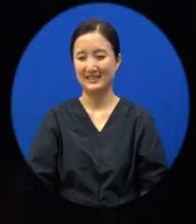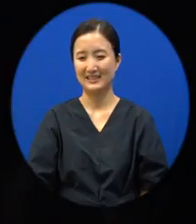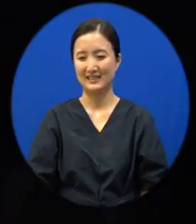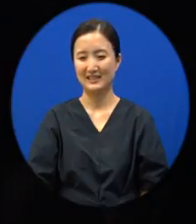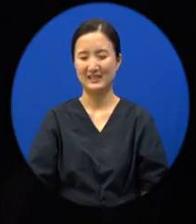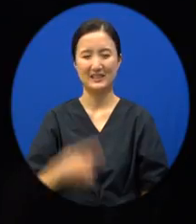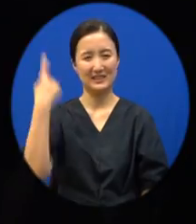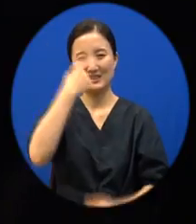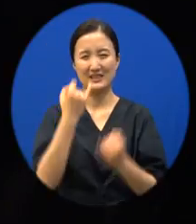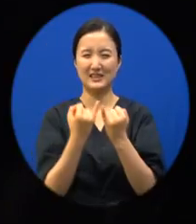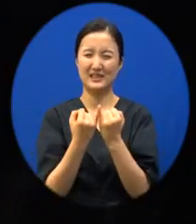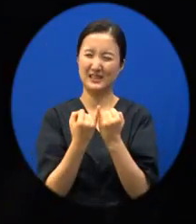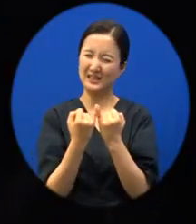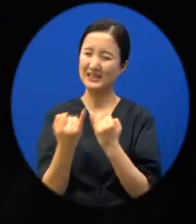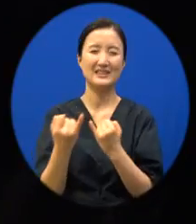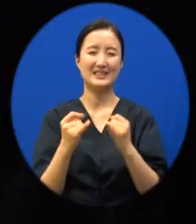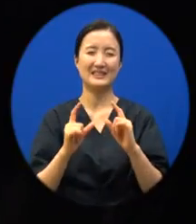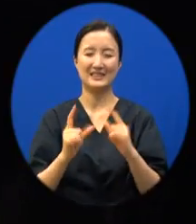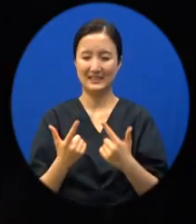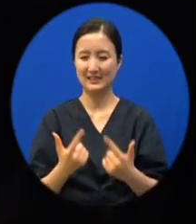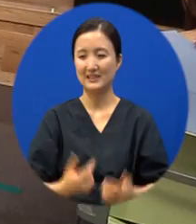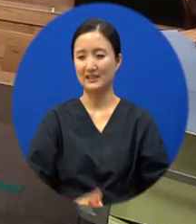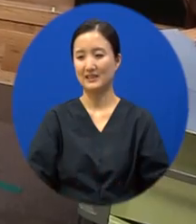네, 초절정 미녀는 아니었던 것 같아요.